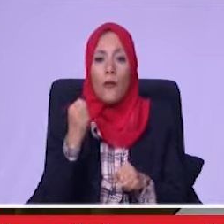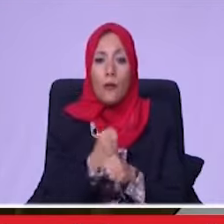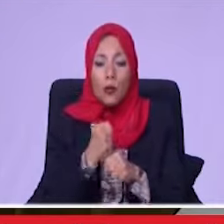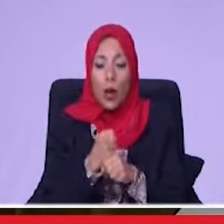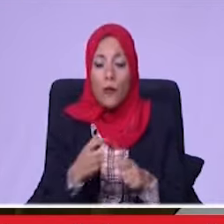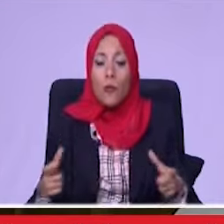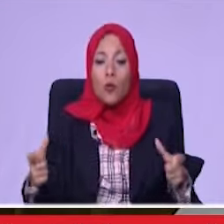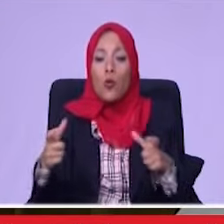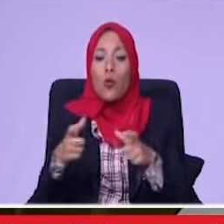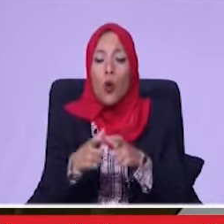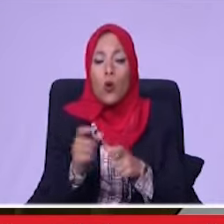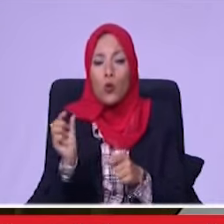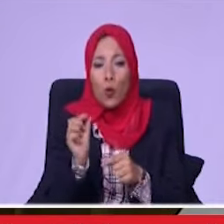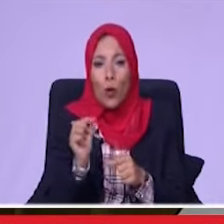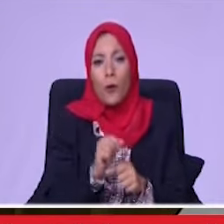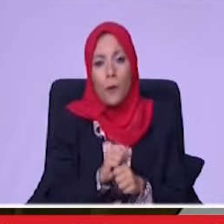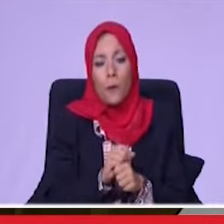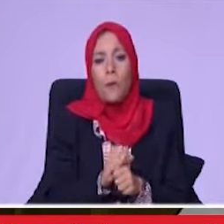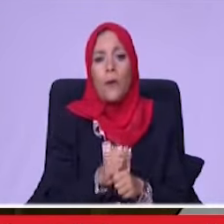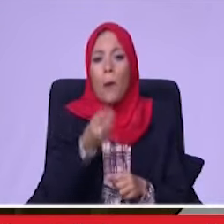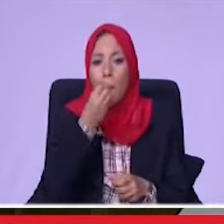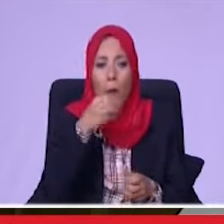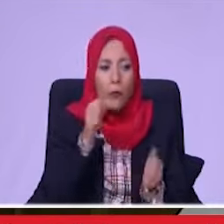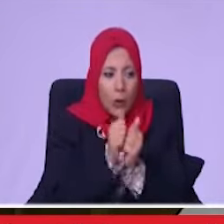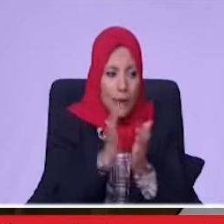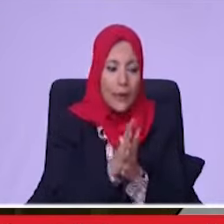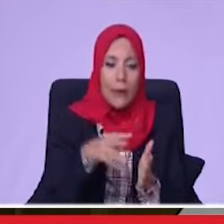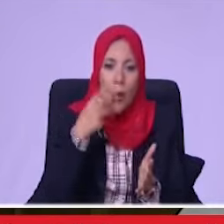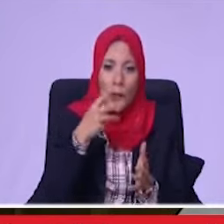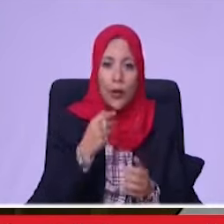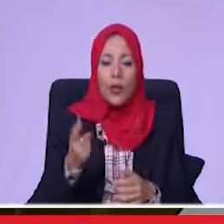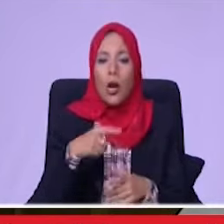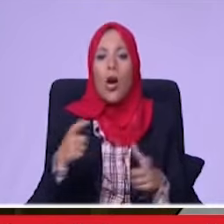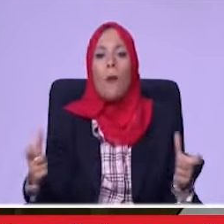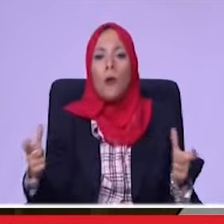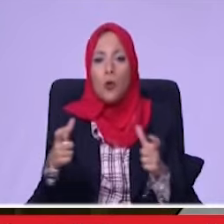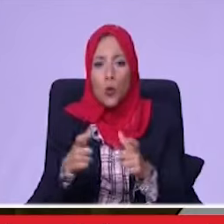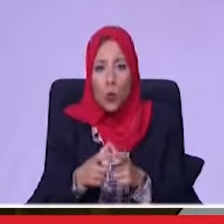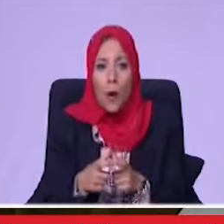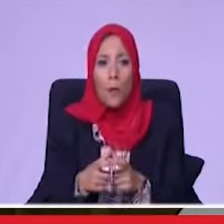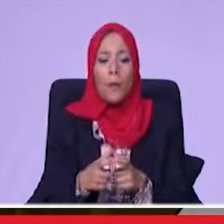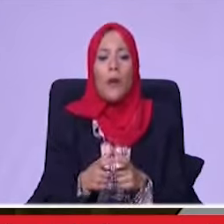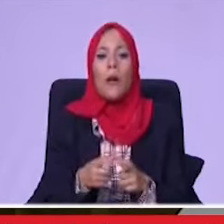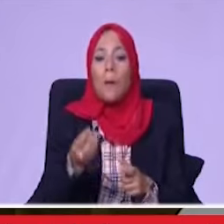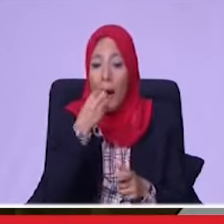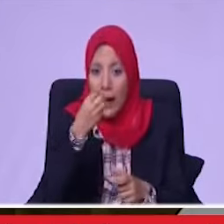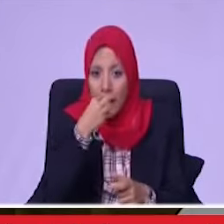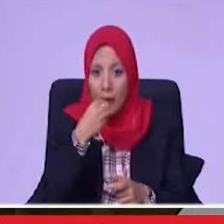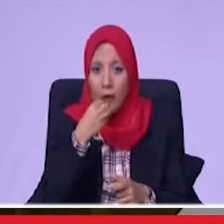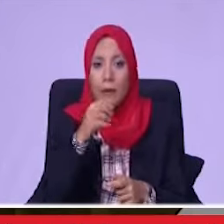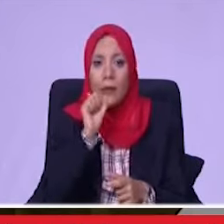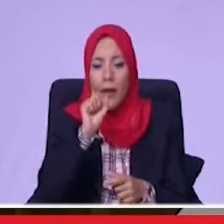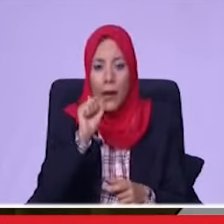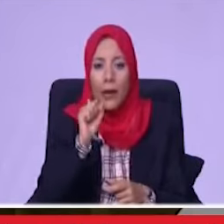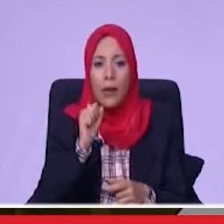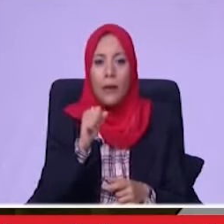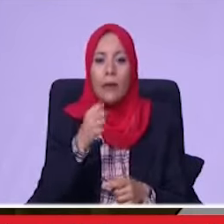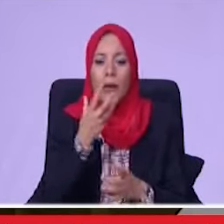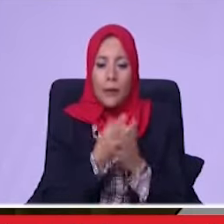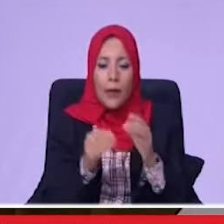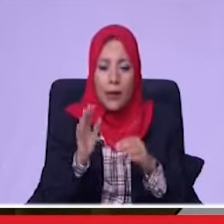ما بين مشروعات بقالة، مشروعات يعني تغذية خاصة مثلا